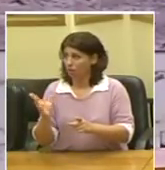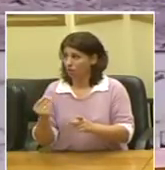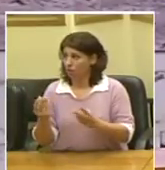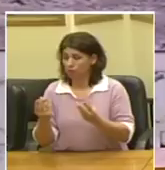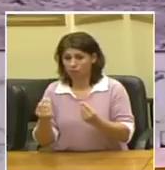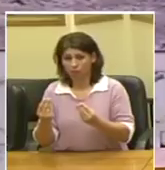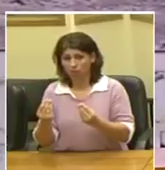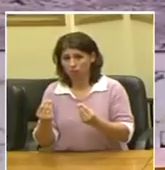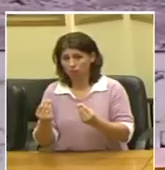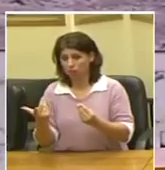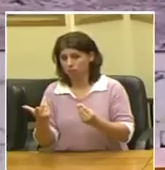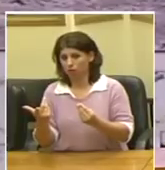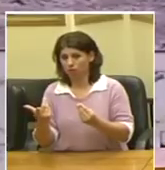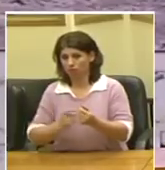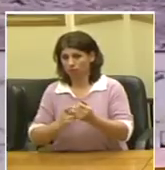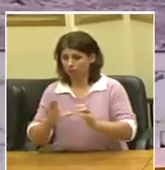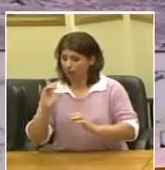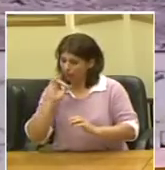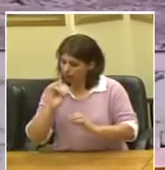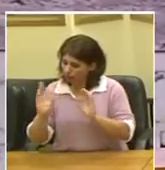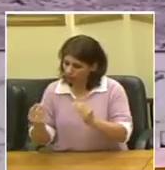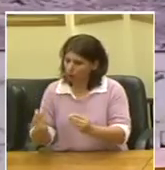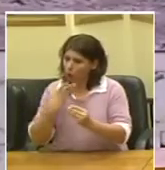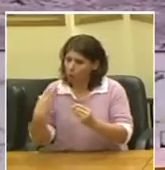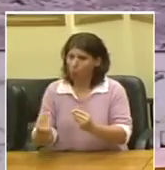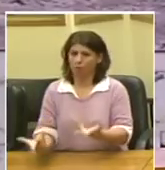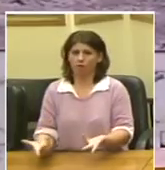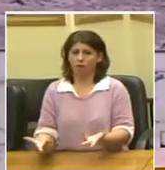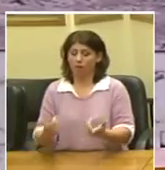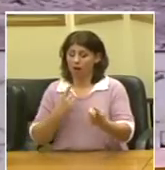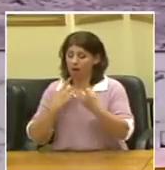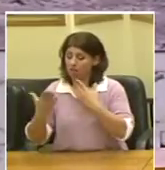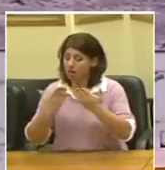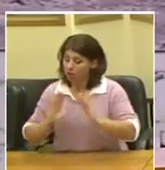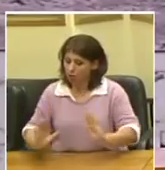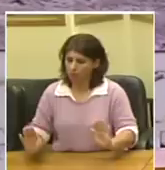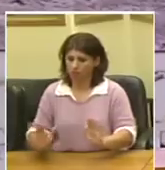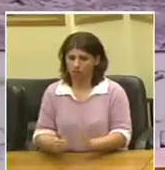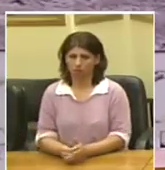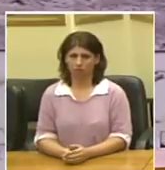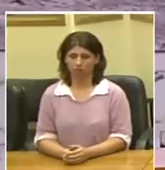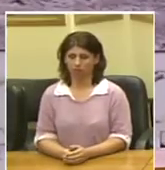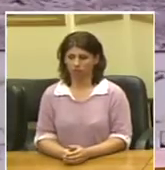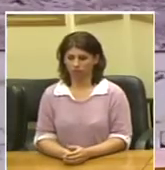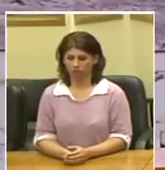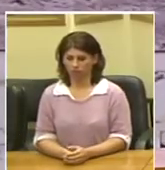μιλάνε κυρίες. Εντάξει. Δεν να συνεννοούμαστε. Να συνεννοούμαστε. Έτσι.